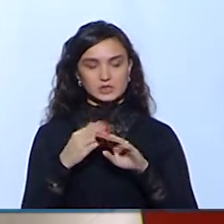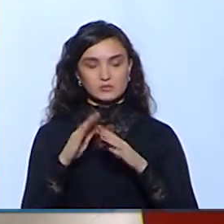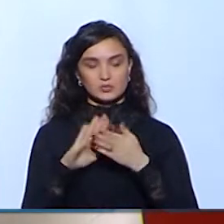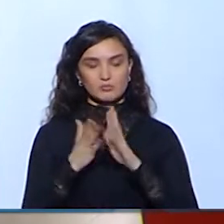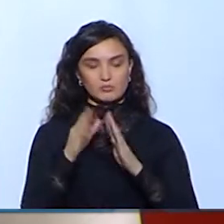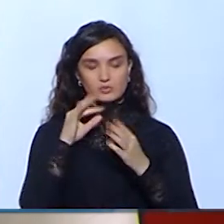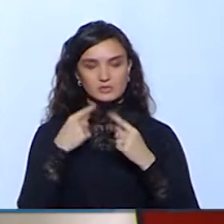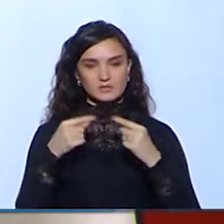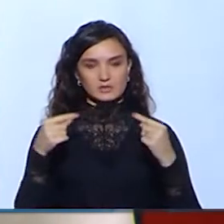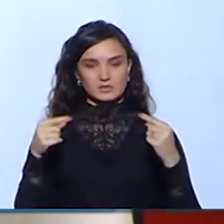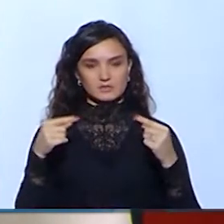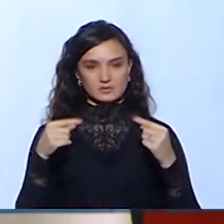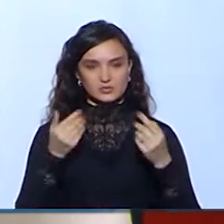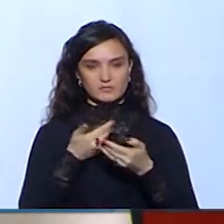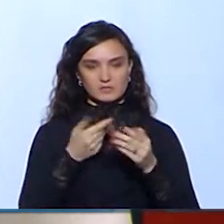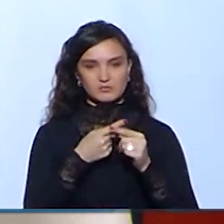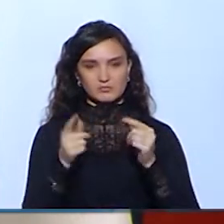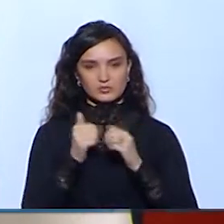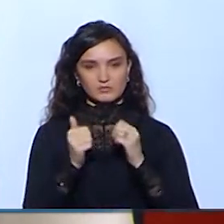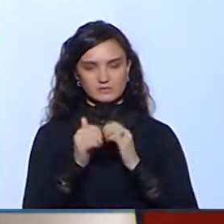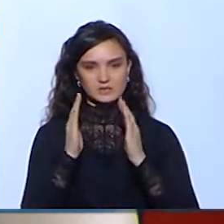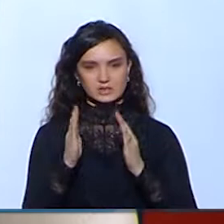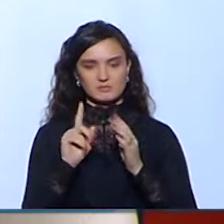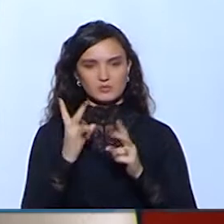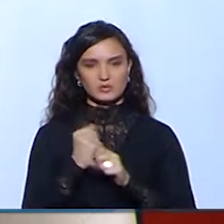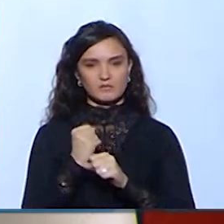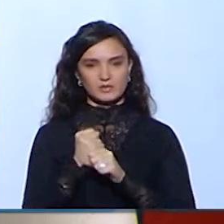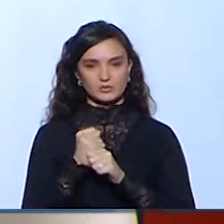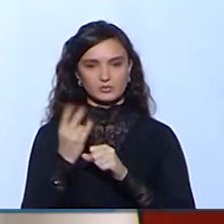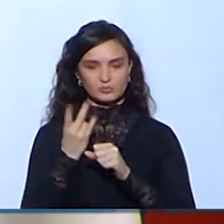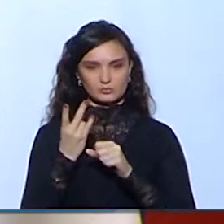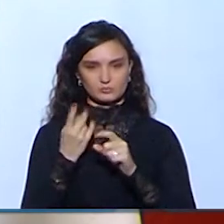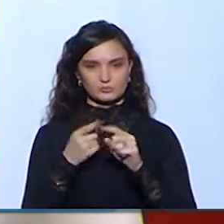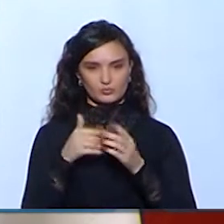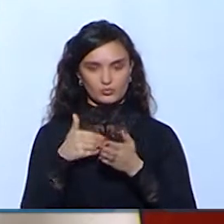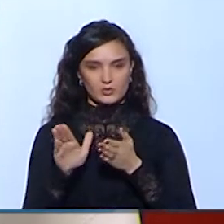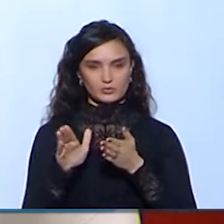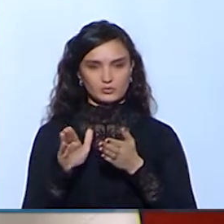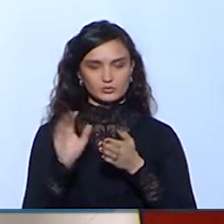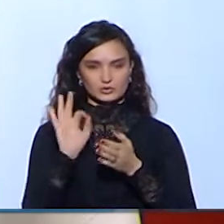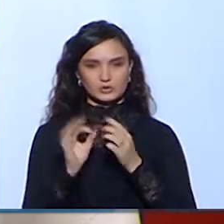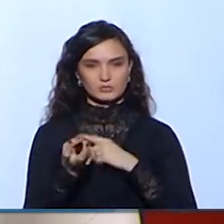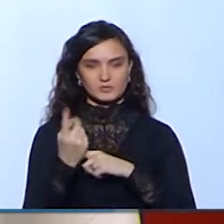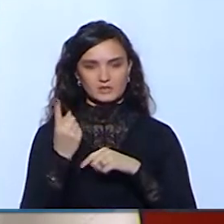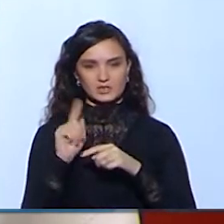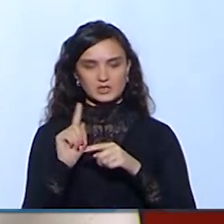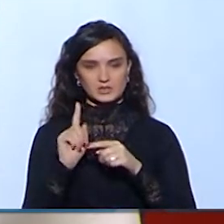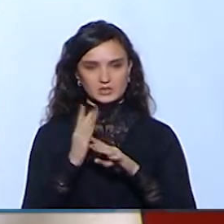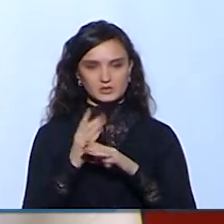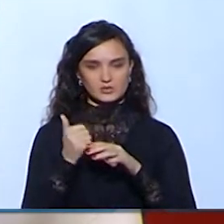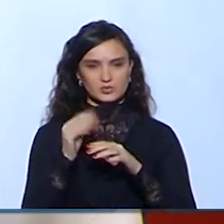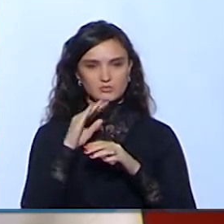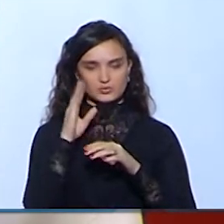მდგომარეობა, რომელიც სხვადასხვა ხარისხით ცხოვრების განმავლობაში ყოველთვის იქნება. რა უნდა გავაკეთოთ? უნდა უარყოთ, ხშირად მოდის ხოლმე პირველი, რაც მოდის,